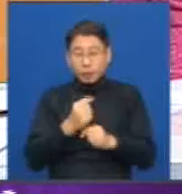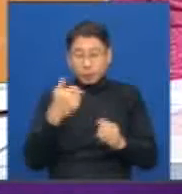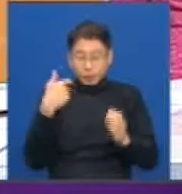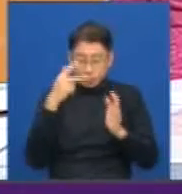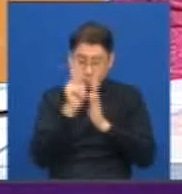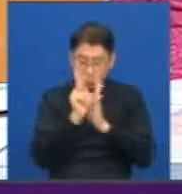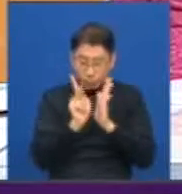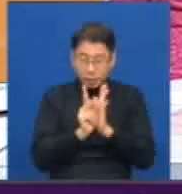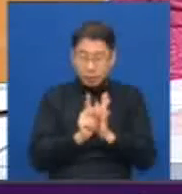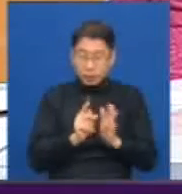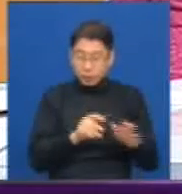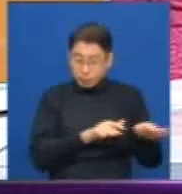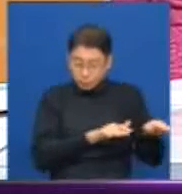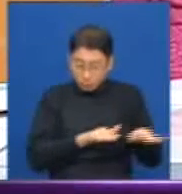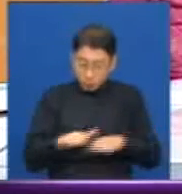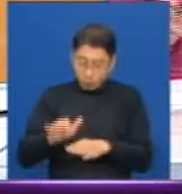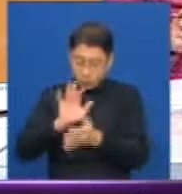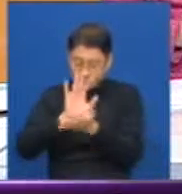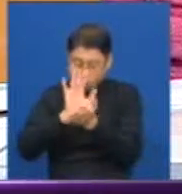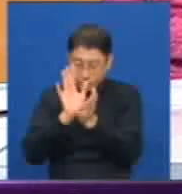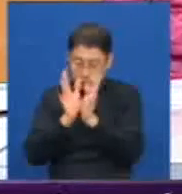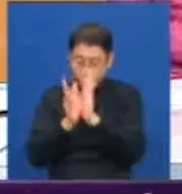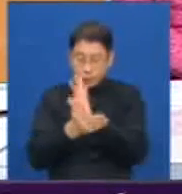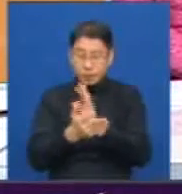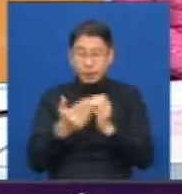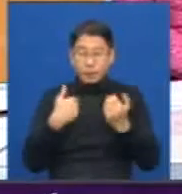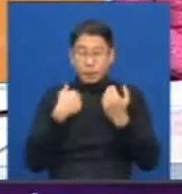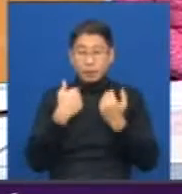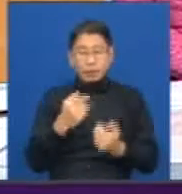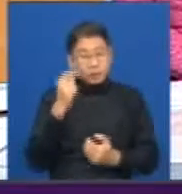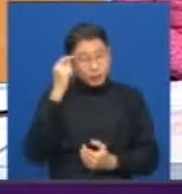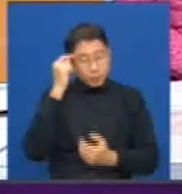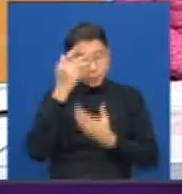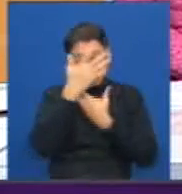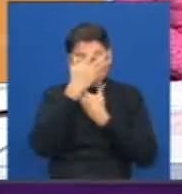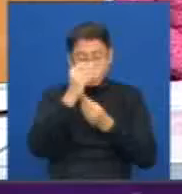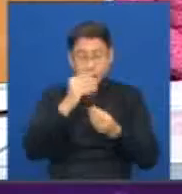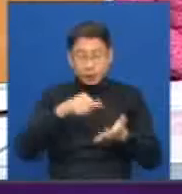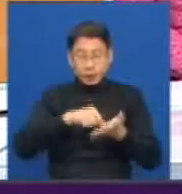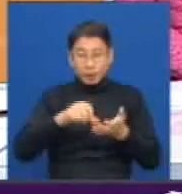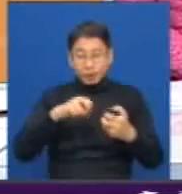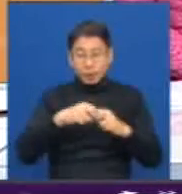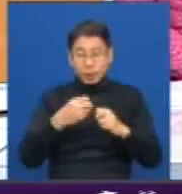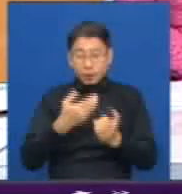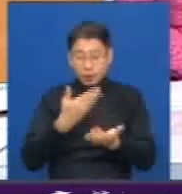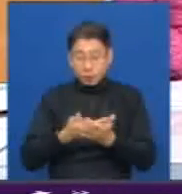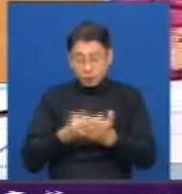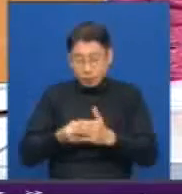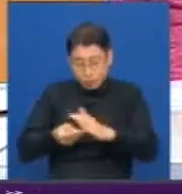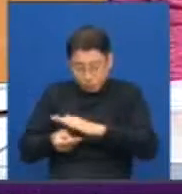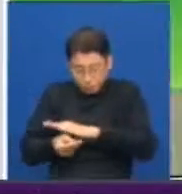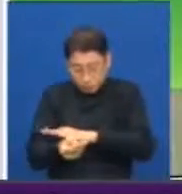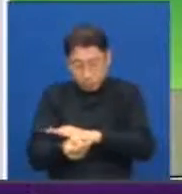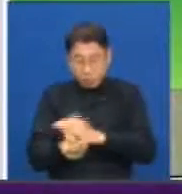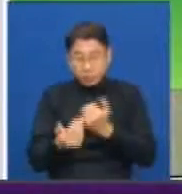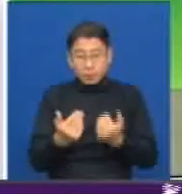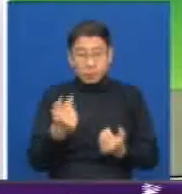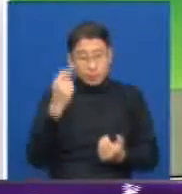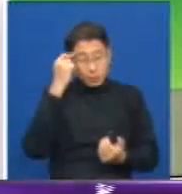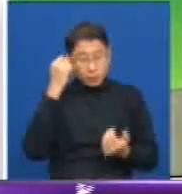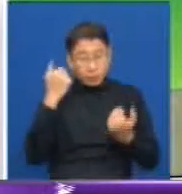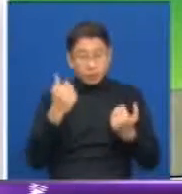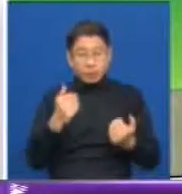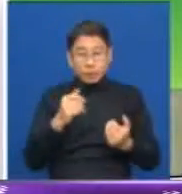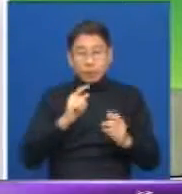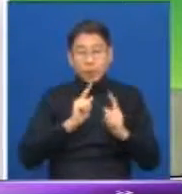ยต่อคณะทำงานเตรียมความพร้อมปฏิรูปซึ่งสิ่งที่คณะทำงานสนใจก็คือการแก้ไขปัญหาซื้อสิทธิ์ขายเสียงค่ะการหารือระหว่างคณะกรรมการ